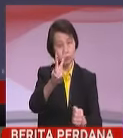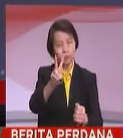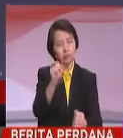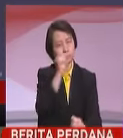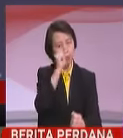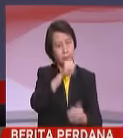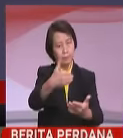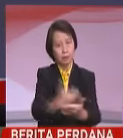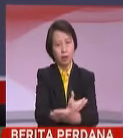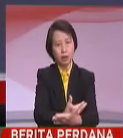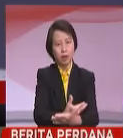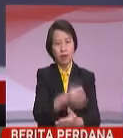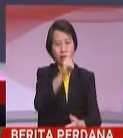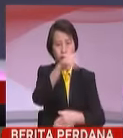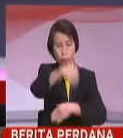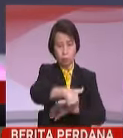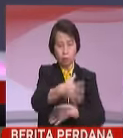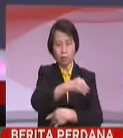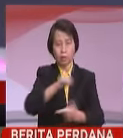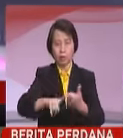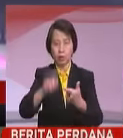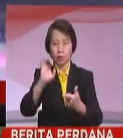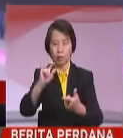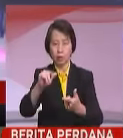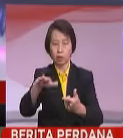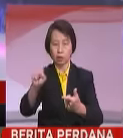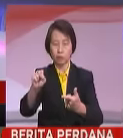terbaru berjudul Satu Malam dan Egois.